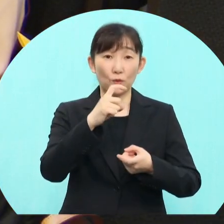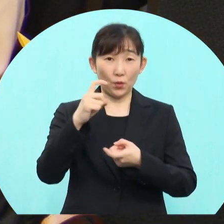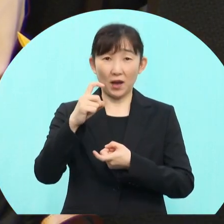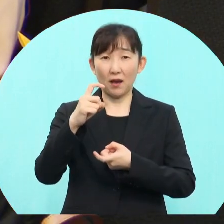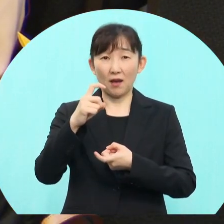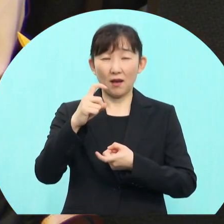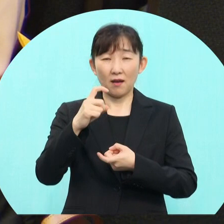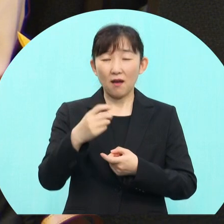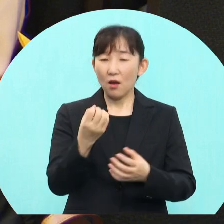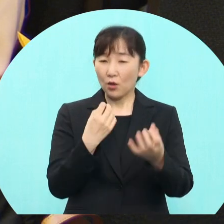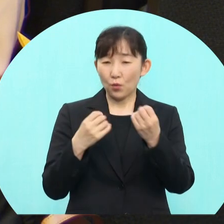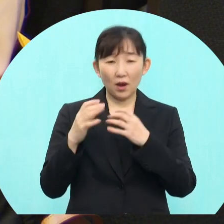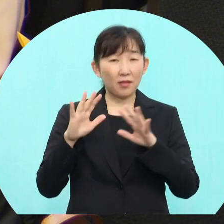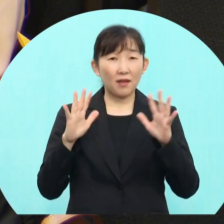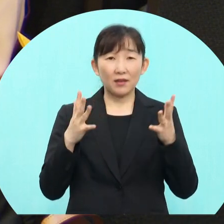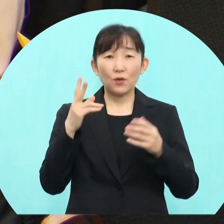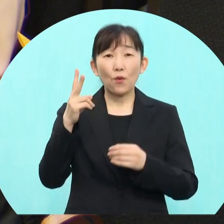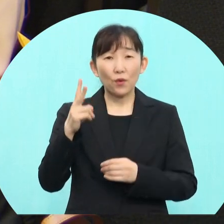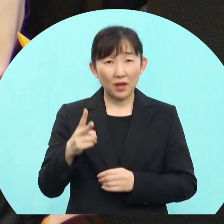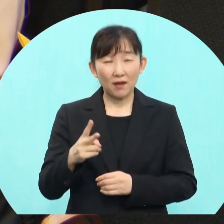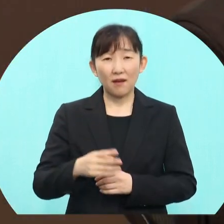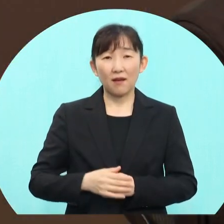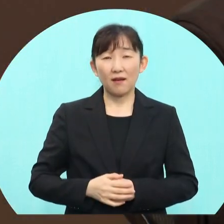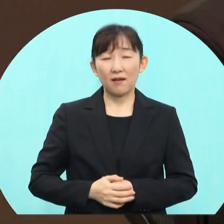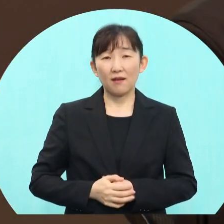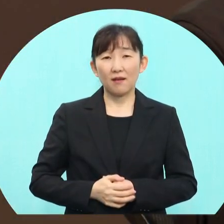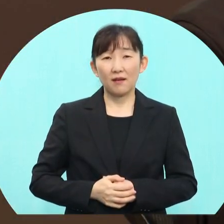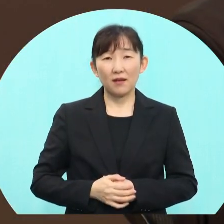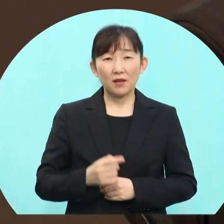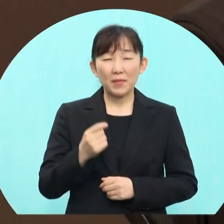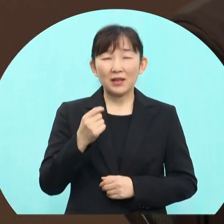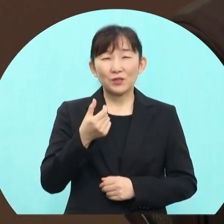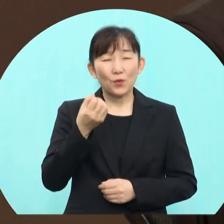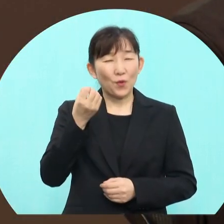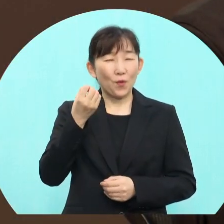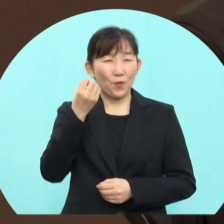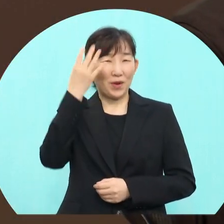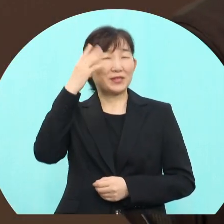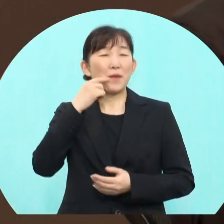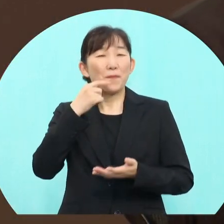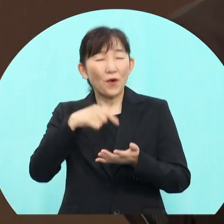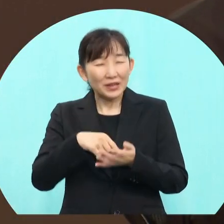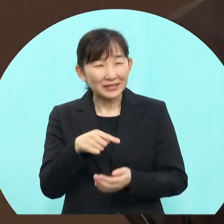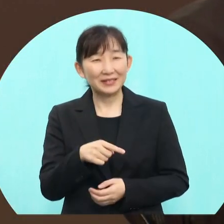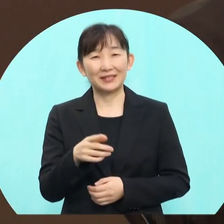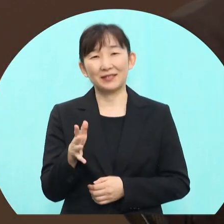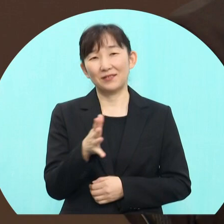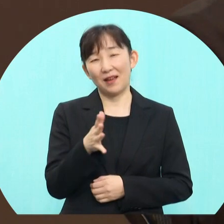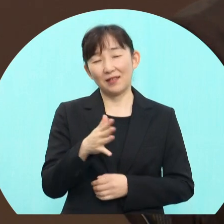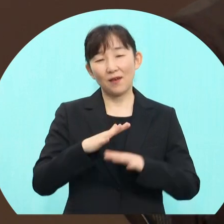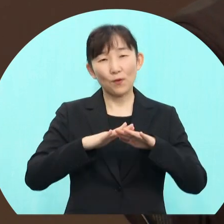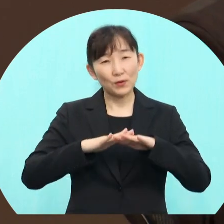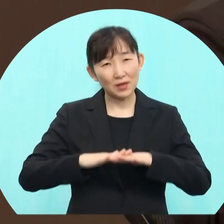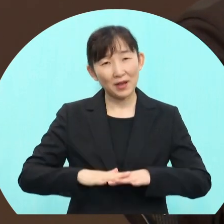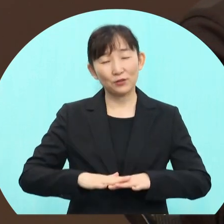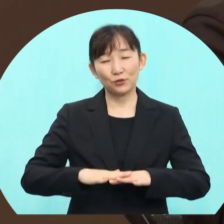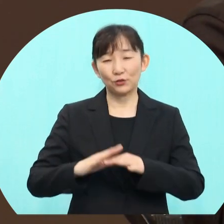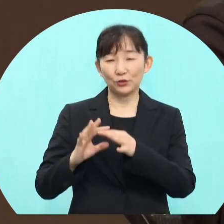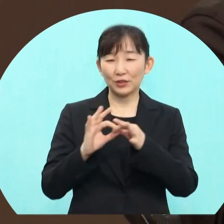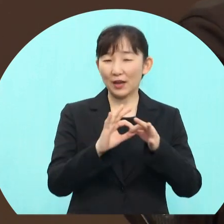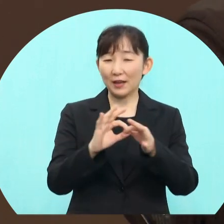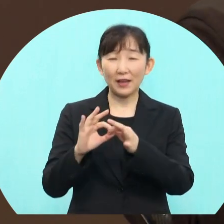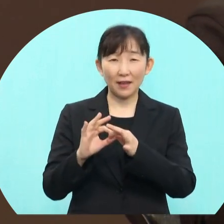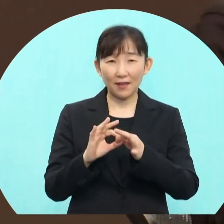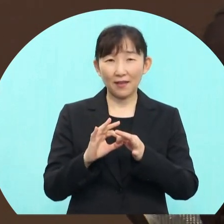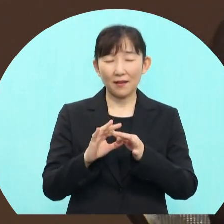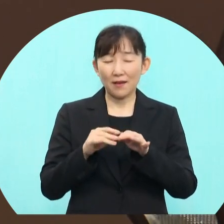ですね言い合えないような、ちょっと忘れっぽいやっていうぐらいに収まっていく関係が